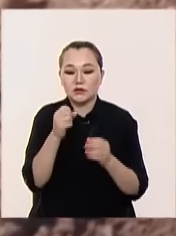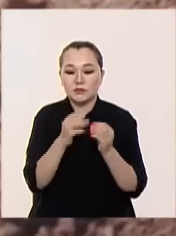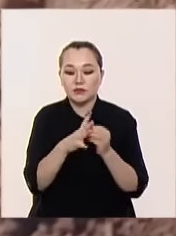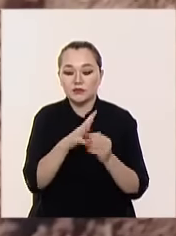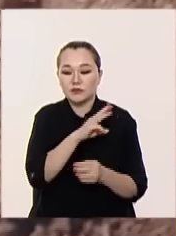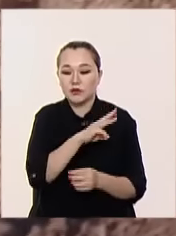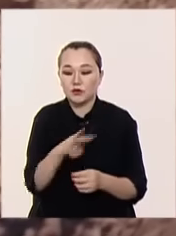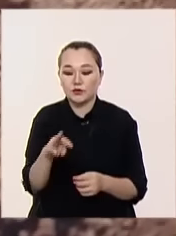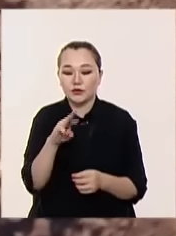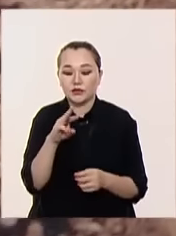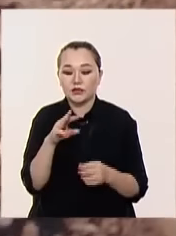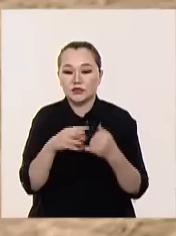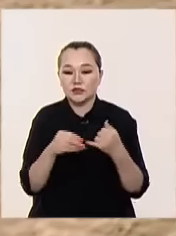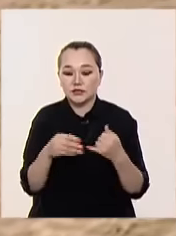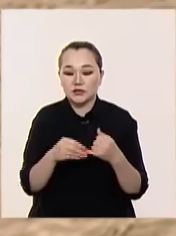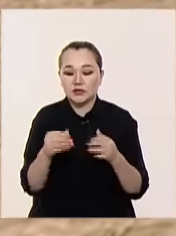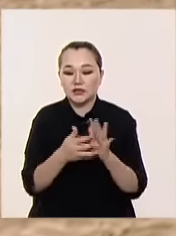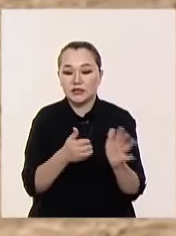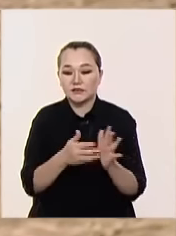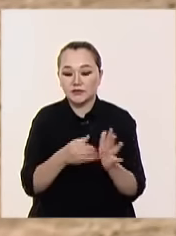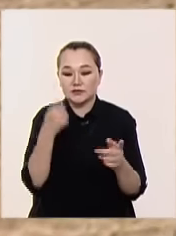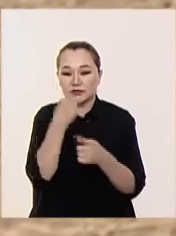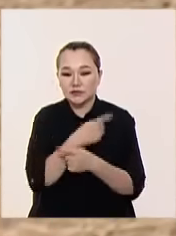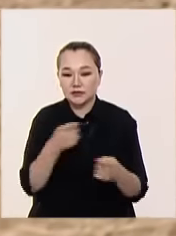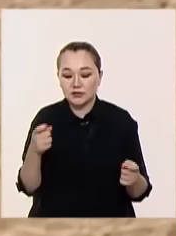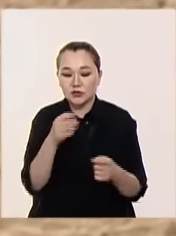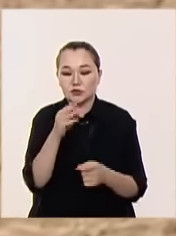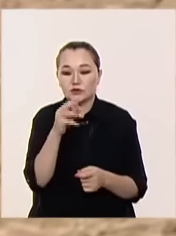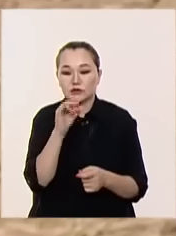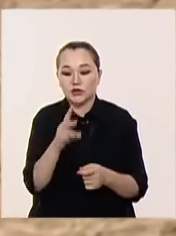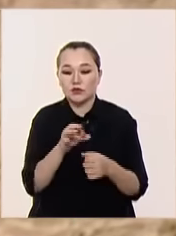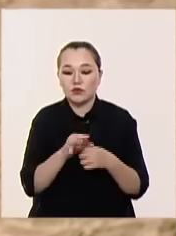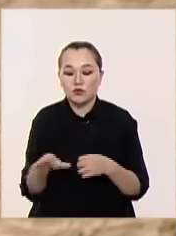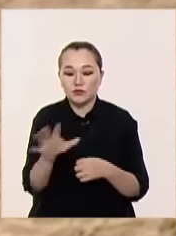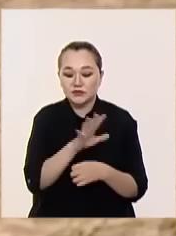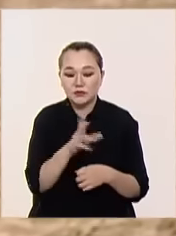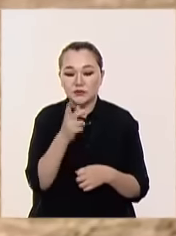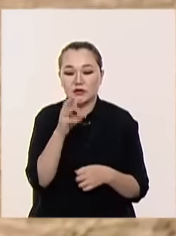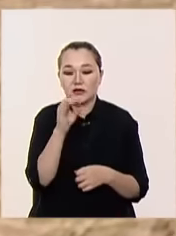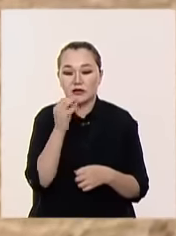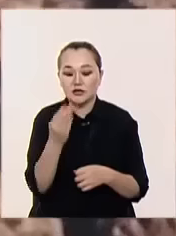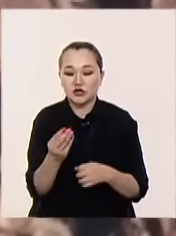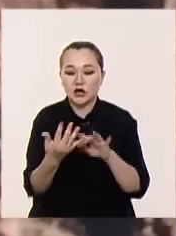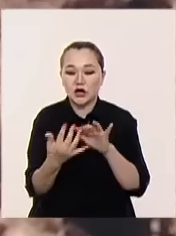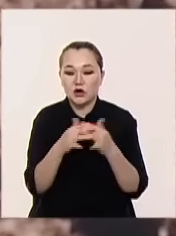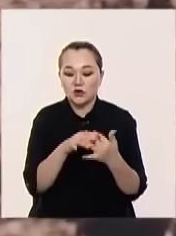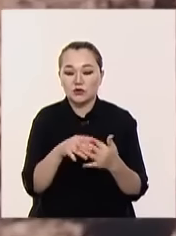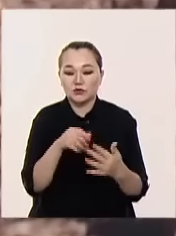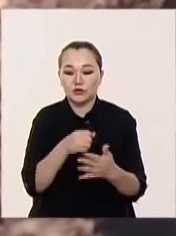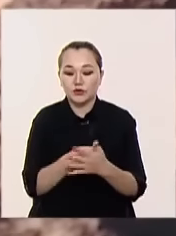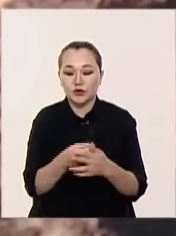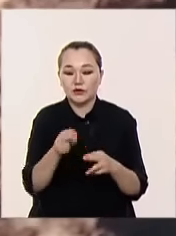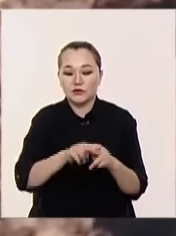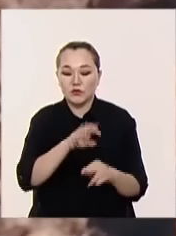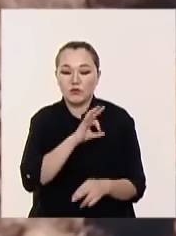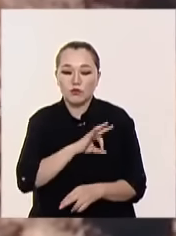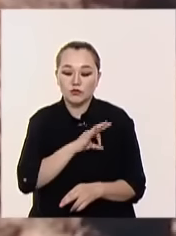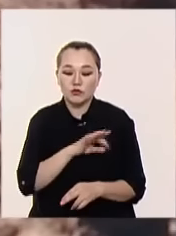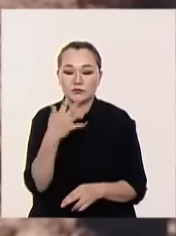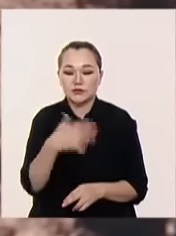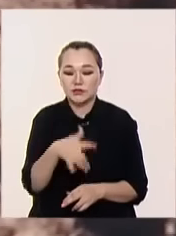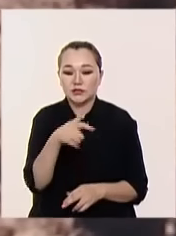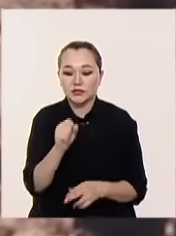миллион гектар жайылым жердің жетіспейтінін мәлімдеді. Мәселен, Түркістан облысындағы Бейнеткеш ауылының халқы осыған дейін пайдаланып келген 50